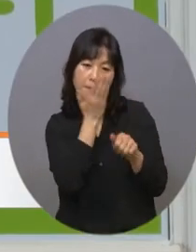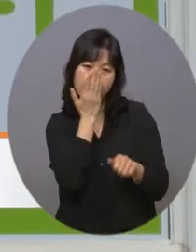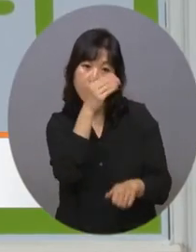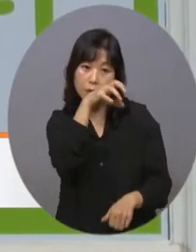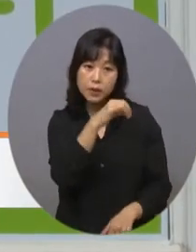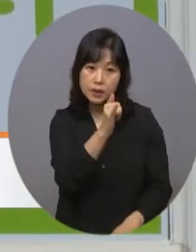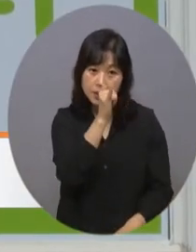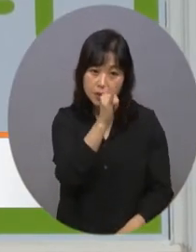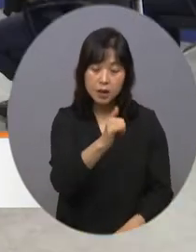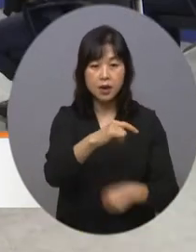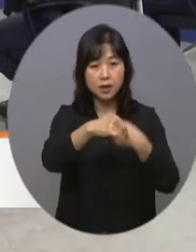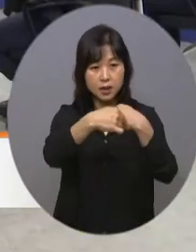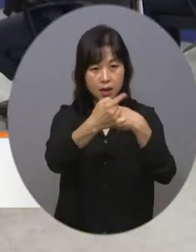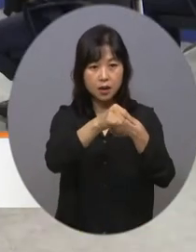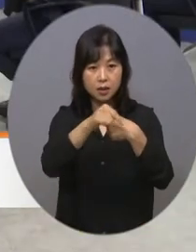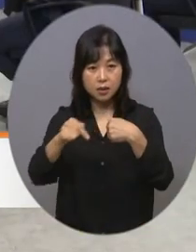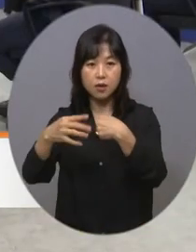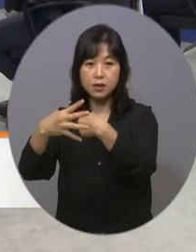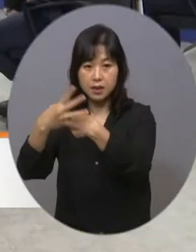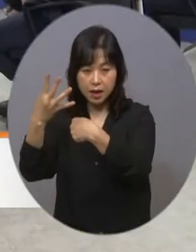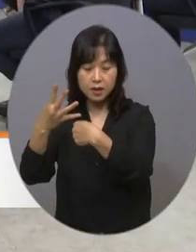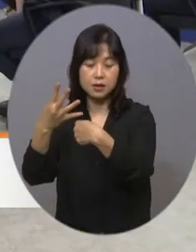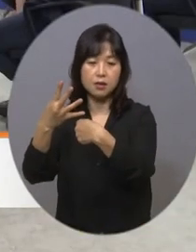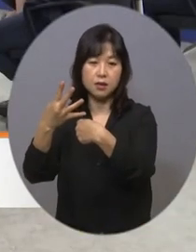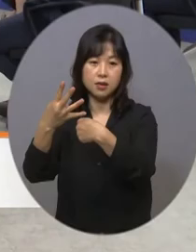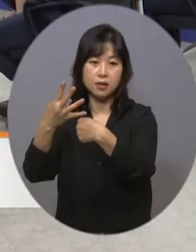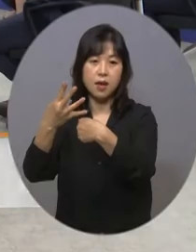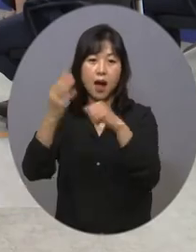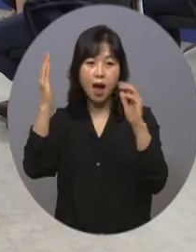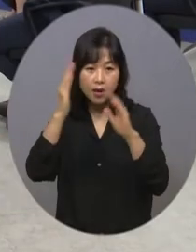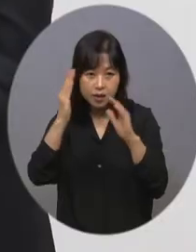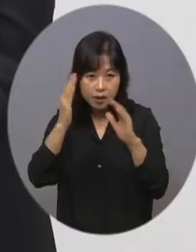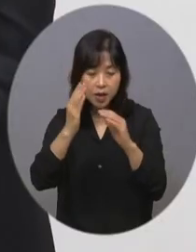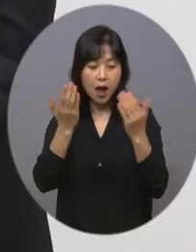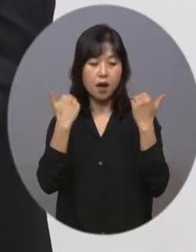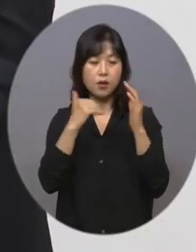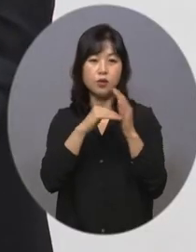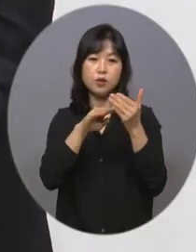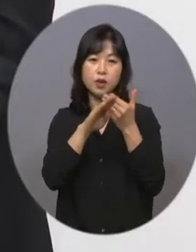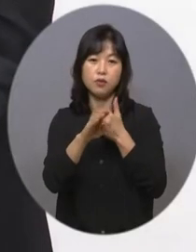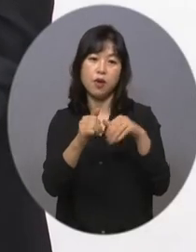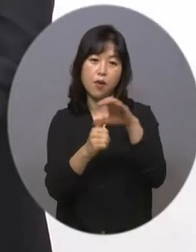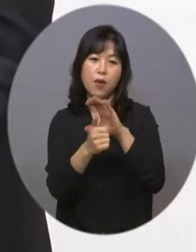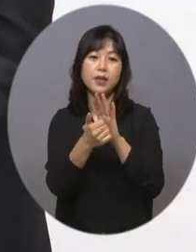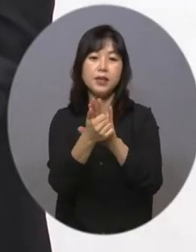초등학교 1학년부터 4학년을 대상으로 방과 후 돌봄 서비스를 진행합니다.